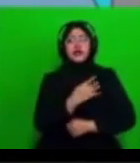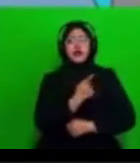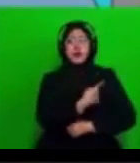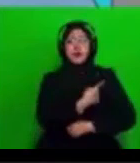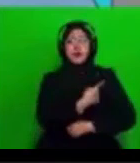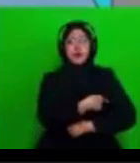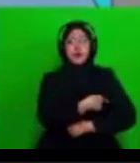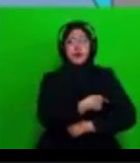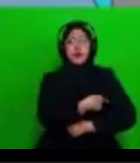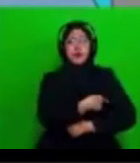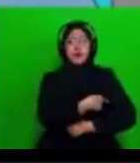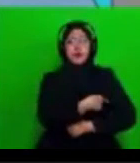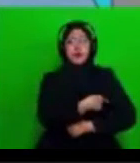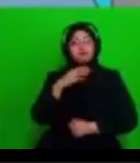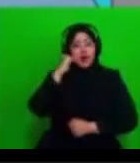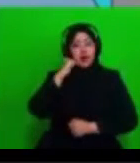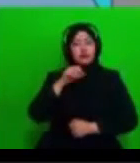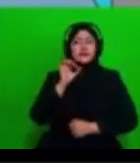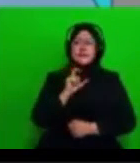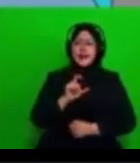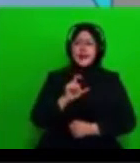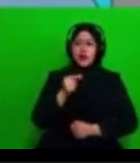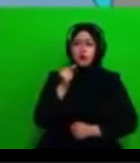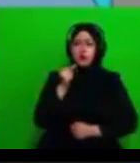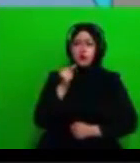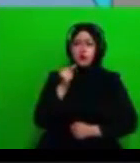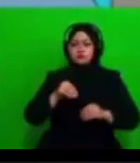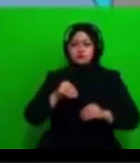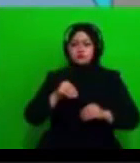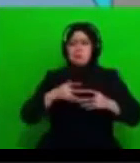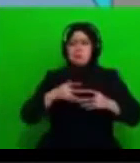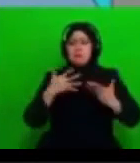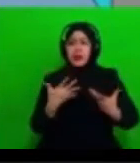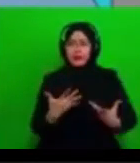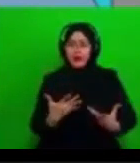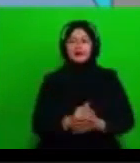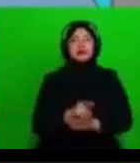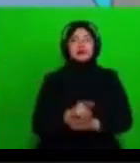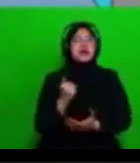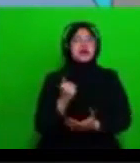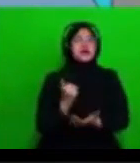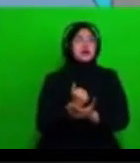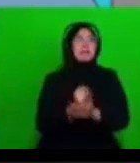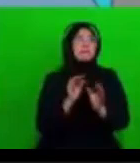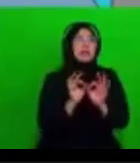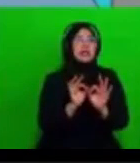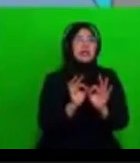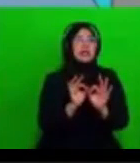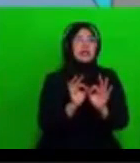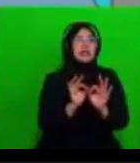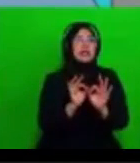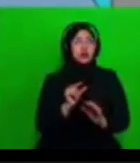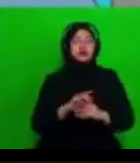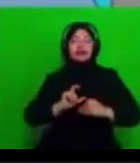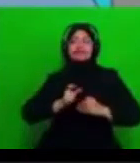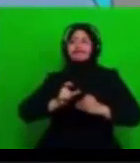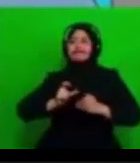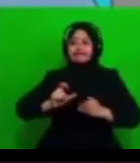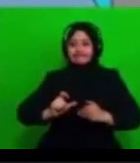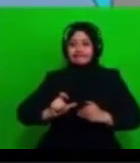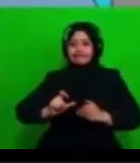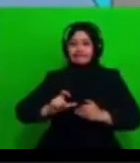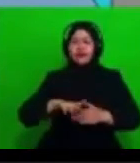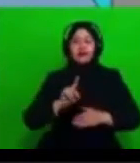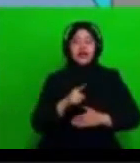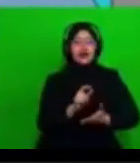dan kompetensi substansi yang cukup memadai dari orang tua, karena pada dasarnya pendidikan itu adalah kontinum pembelajaran